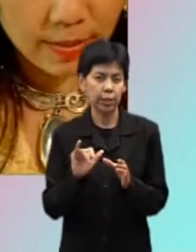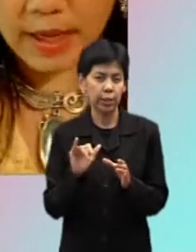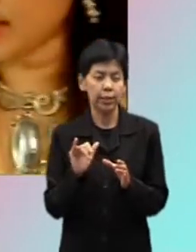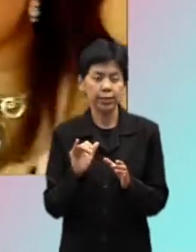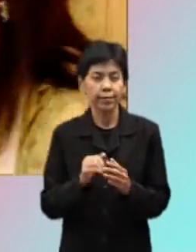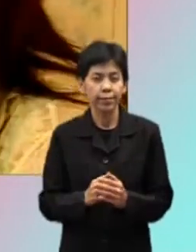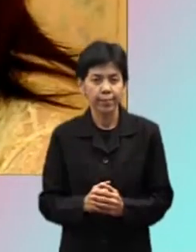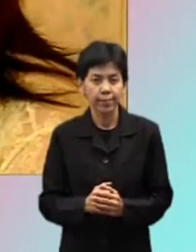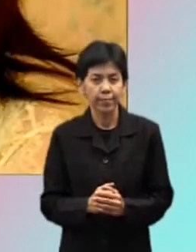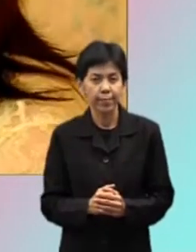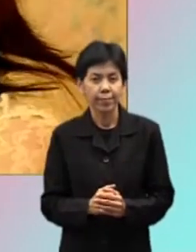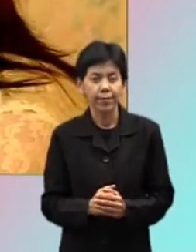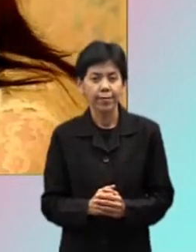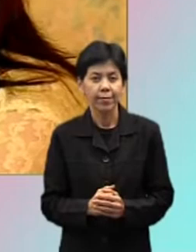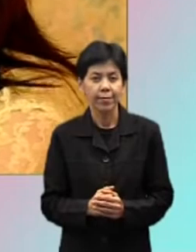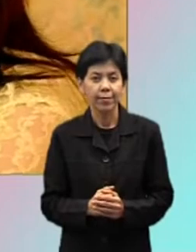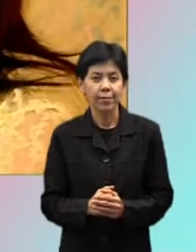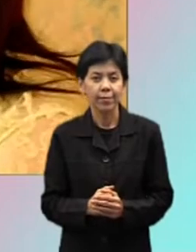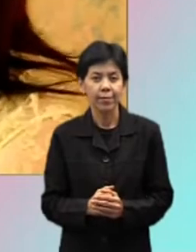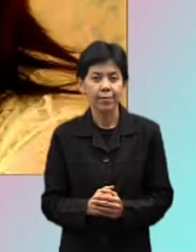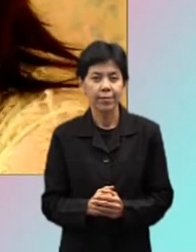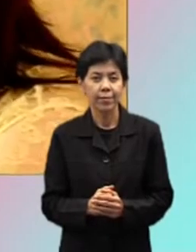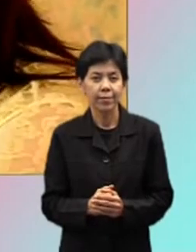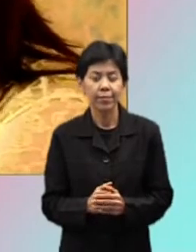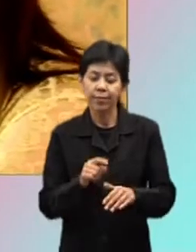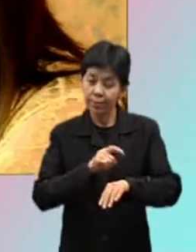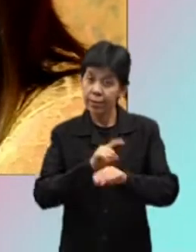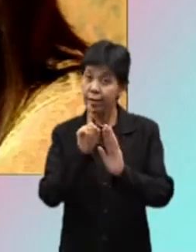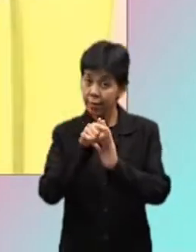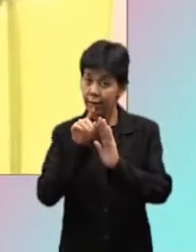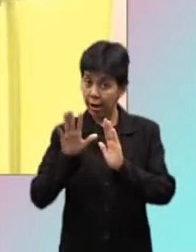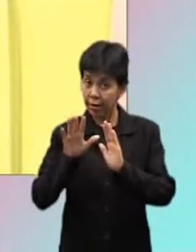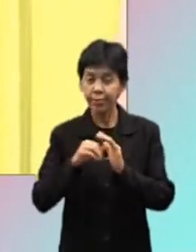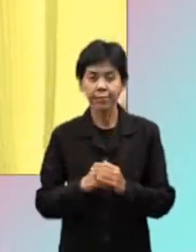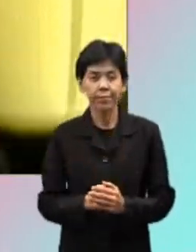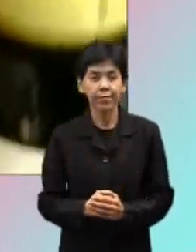ถือว่ายังไม่ละเอียดเท่าที่ควรประมาณ5นาทีค่ะ